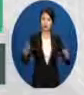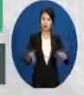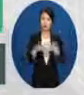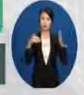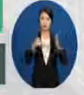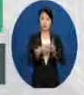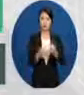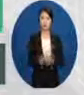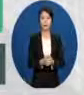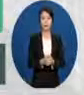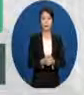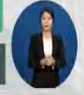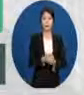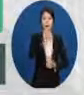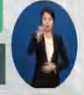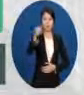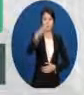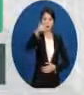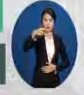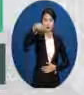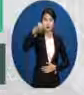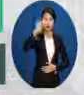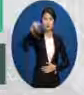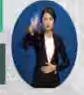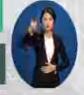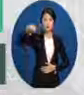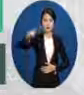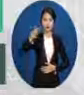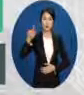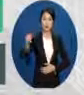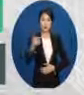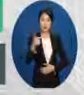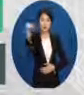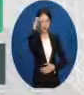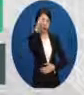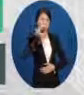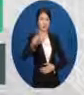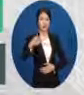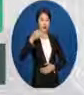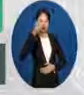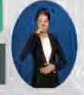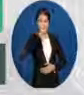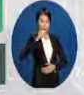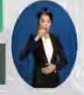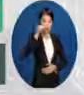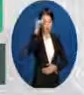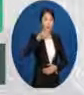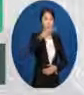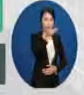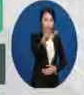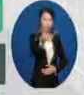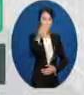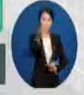천안시 신안동 주민자치위원회 위원 중 이 미용기술을 보유한 6명의 위원이 관내 요양시설을